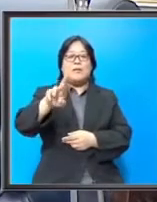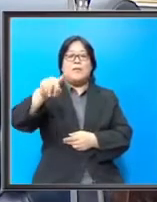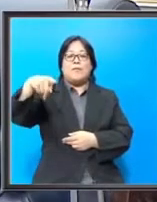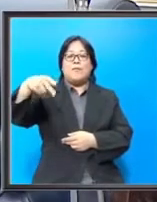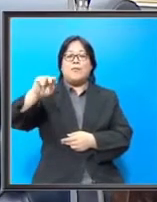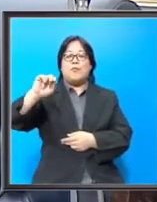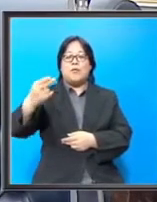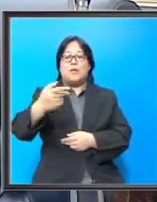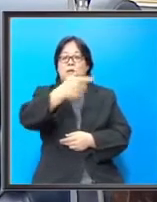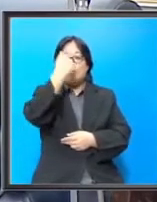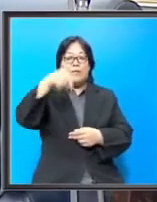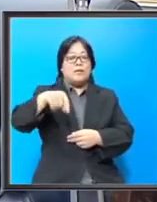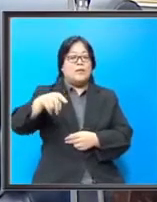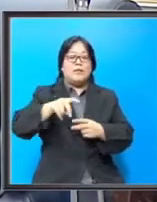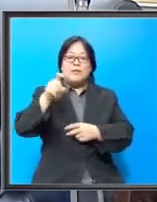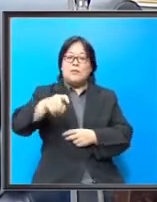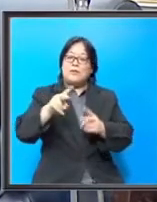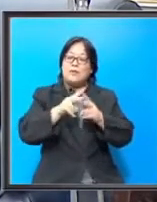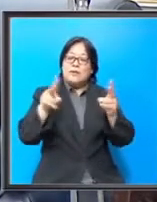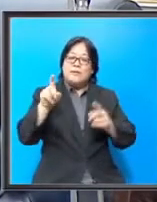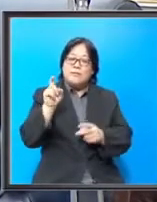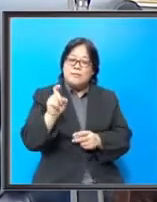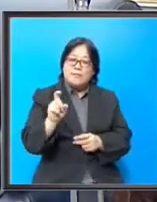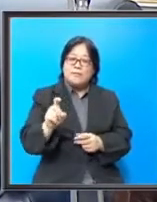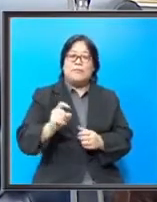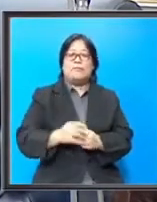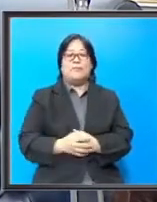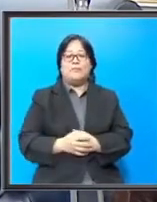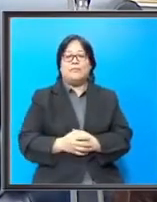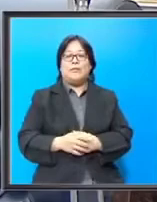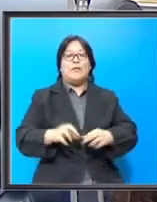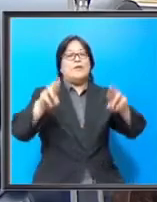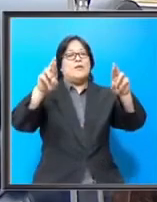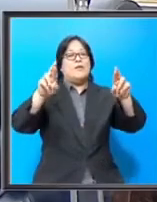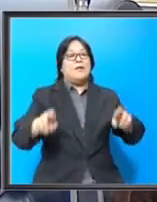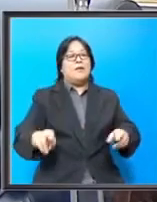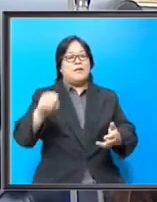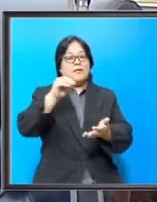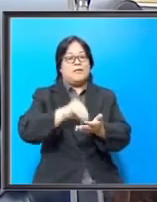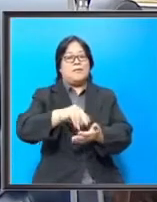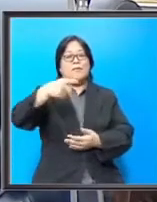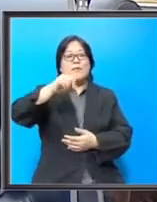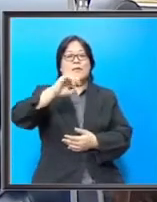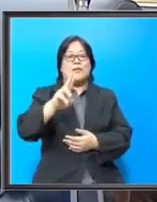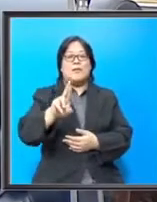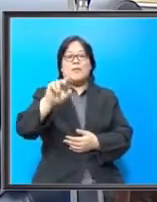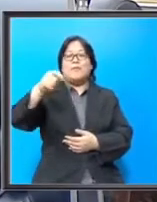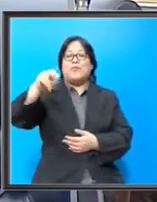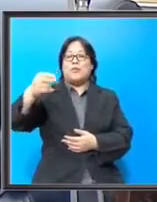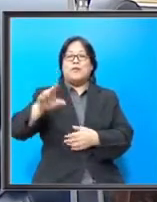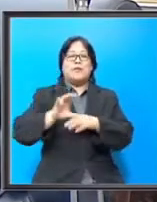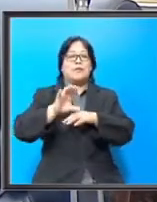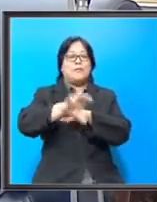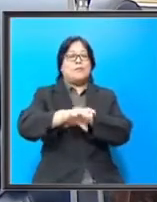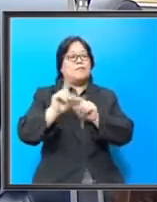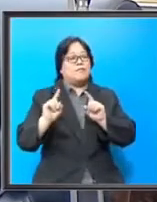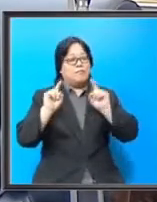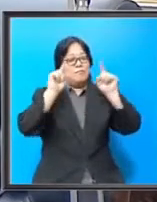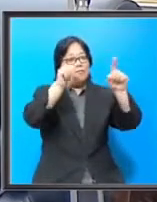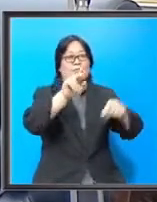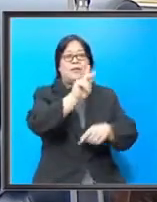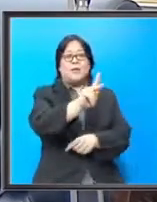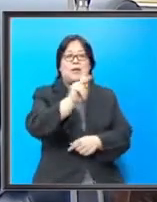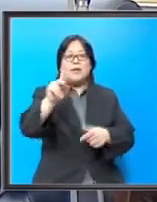karena keperluan ini sangat mendesak rakyat di pasir putih ini terpaksa pergi ke Kotabaru